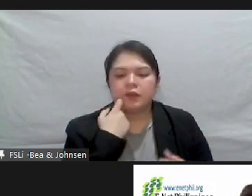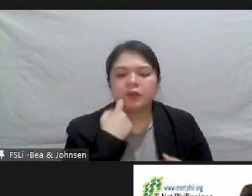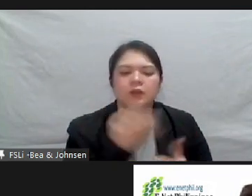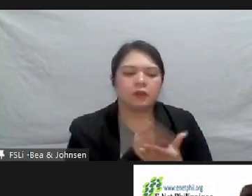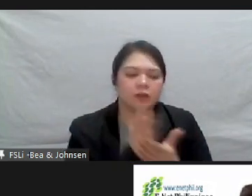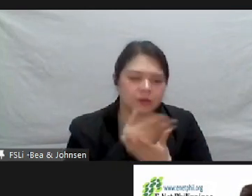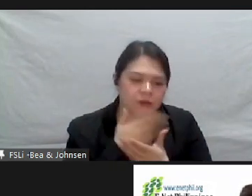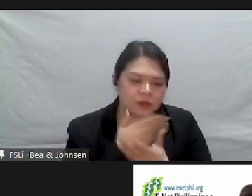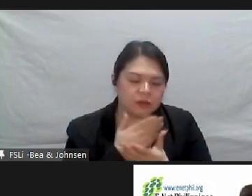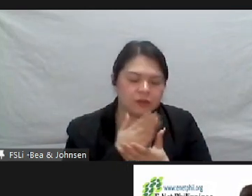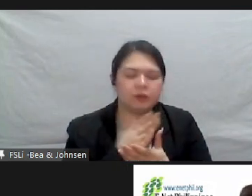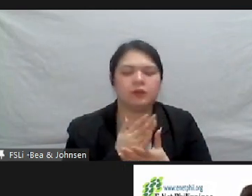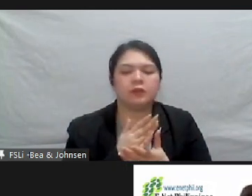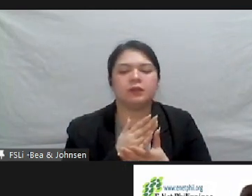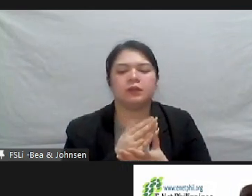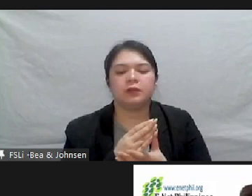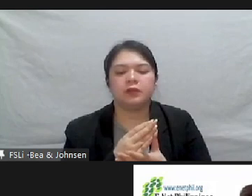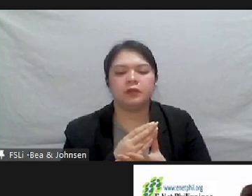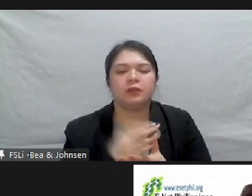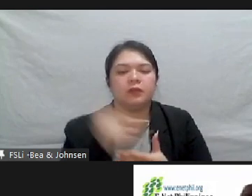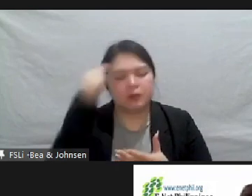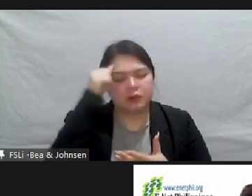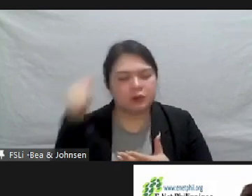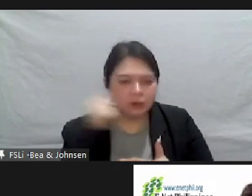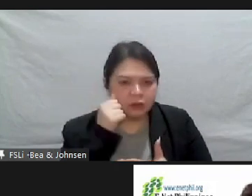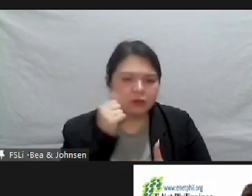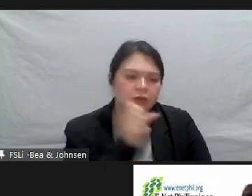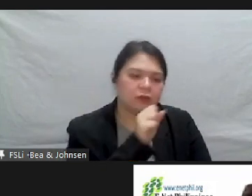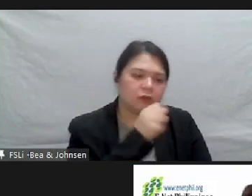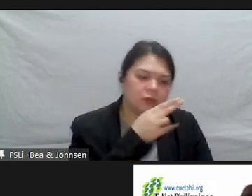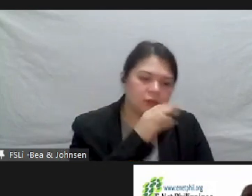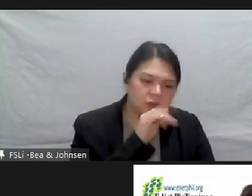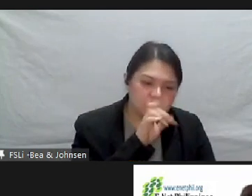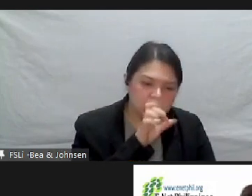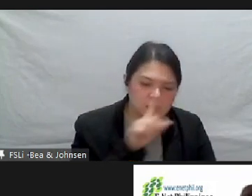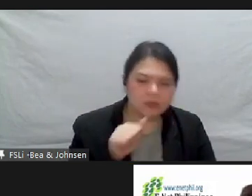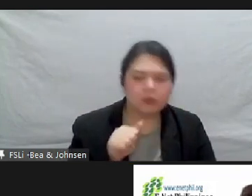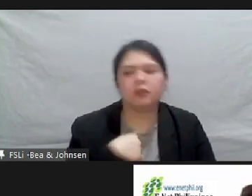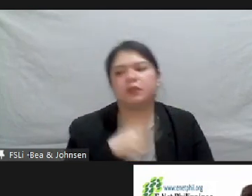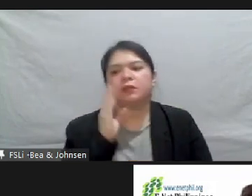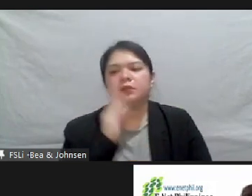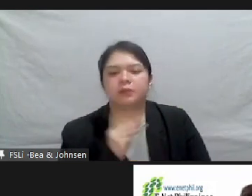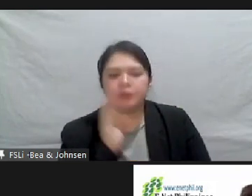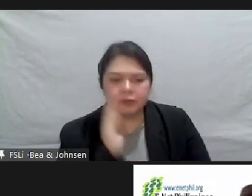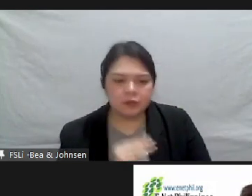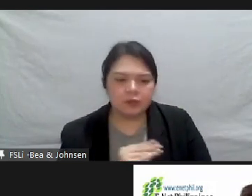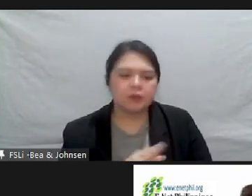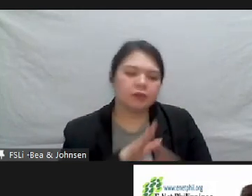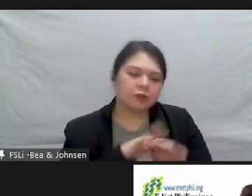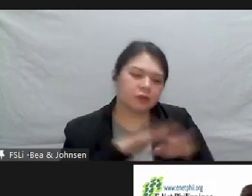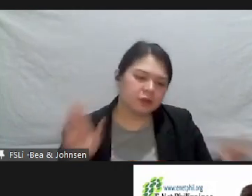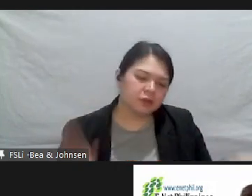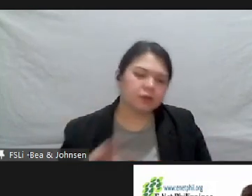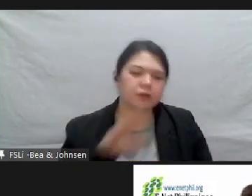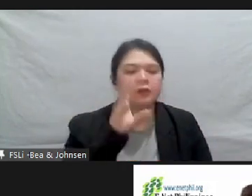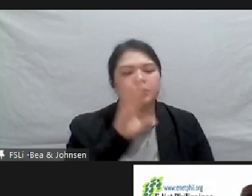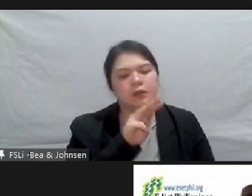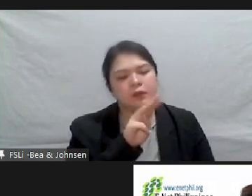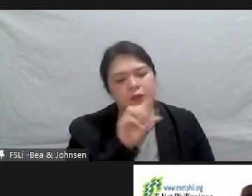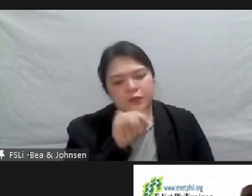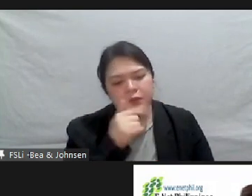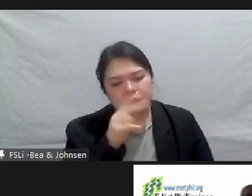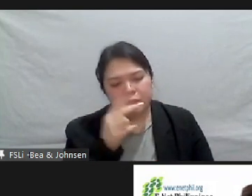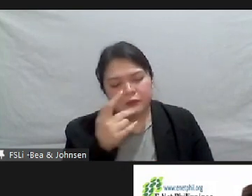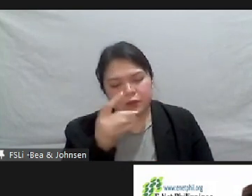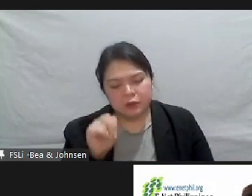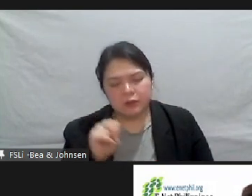lang yung mga adults eh. Si Sheila nagsasabi, ganito yung experience ng mga batang mangyan. Tayo nagsasabi tayo